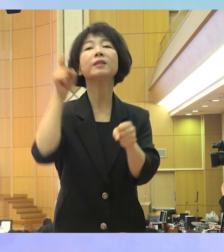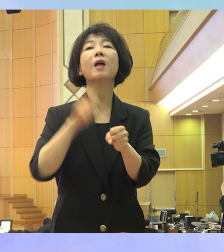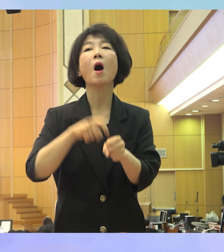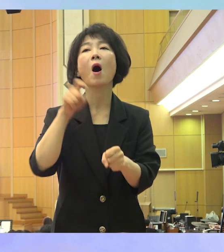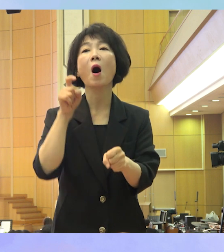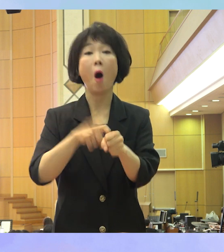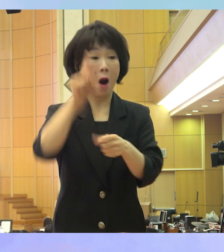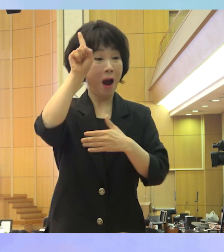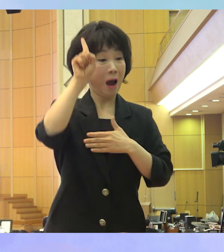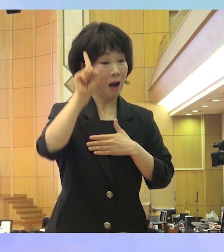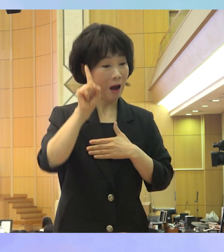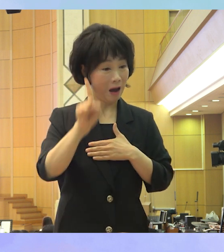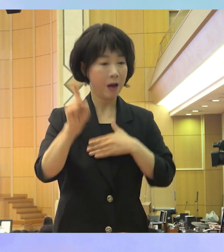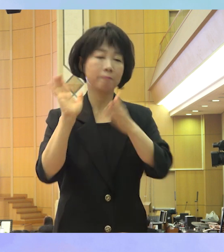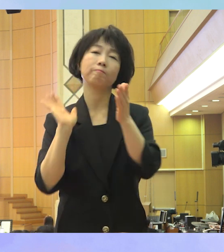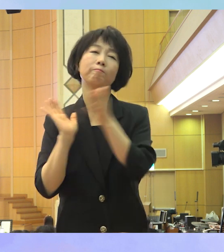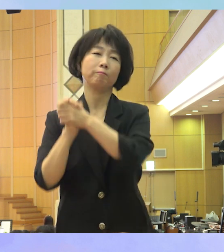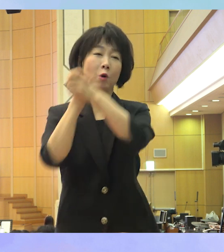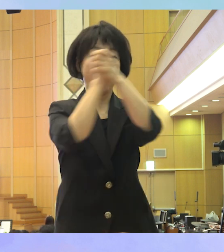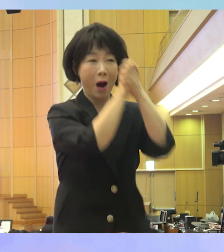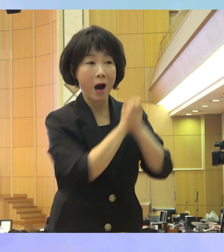하나에